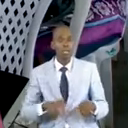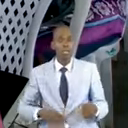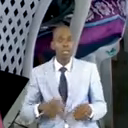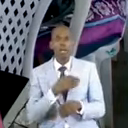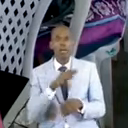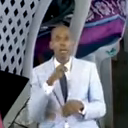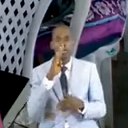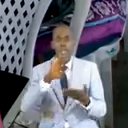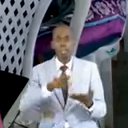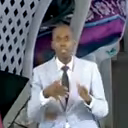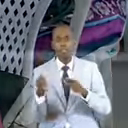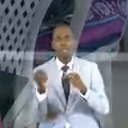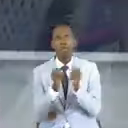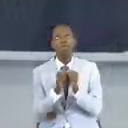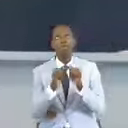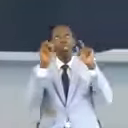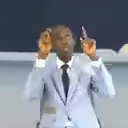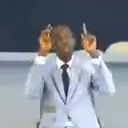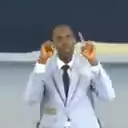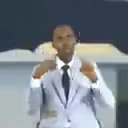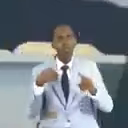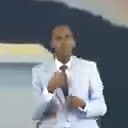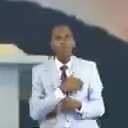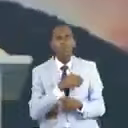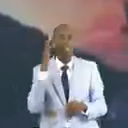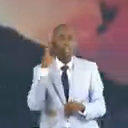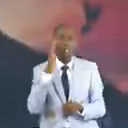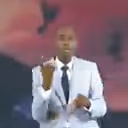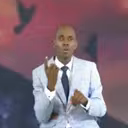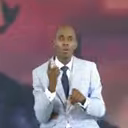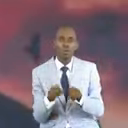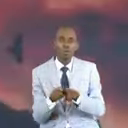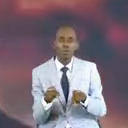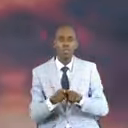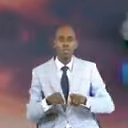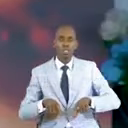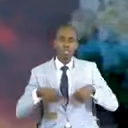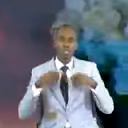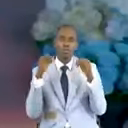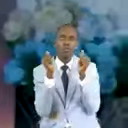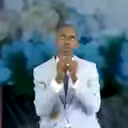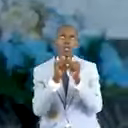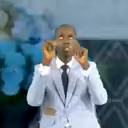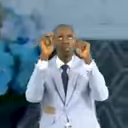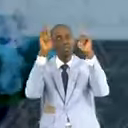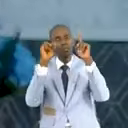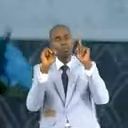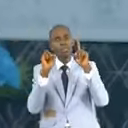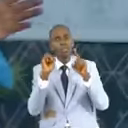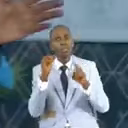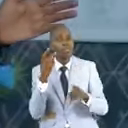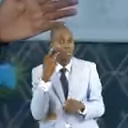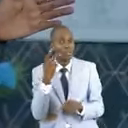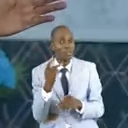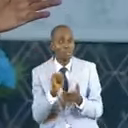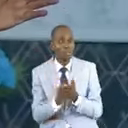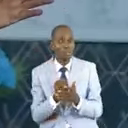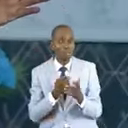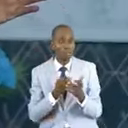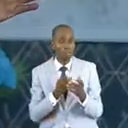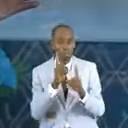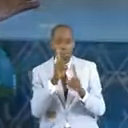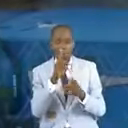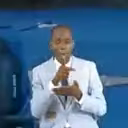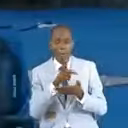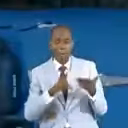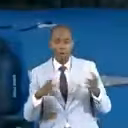anyị soro Kraịst nwụkọọ, anyị ga-esokwa Kraịst dịkọ ndụ. ha dị ụzọ abụọ. Otu ụzọ bụ